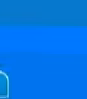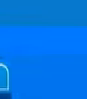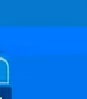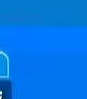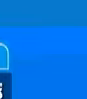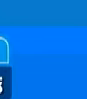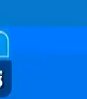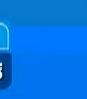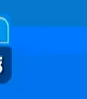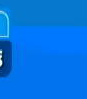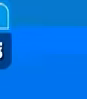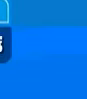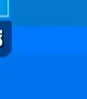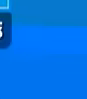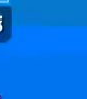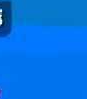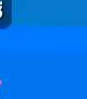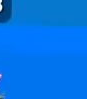Day